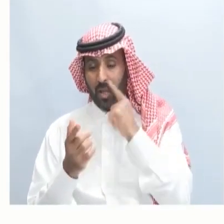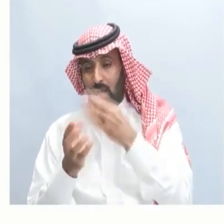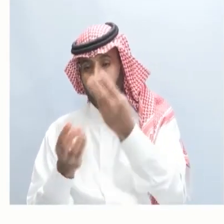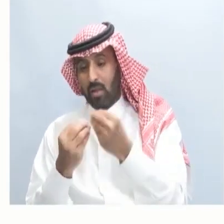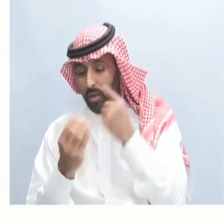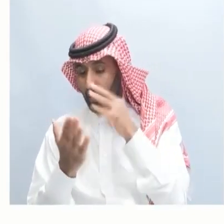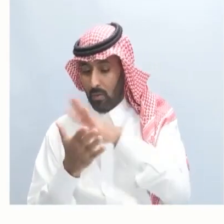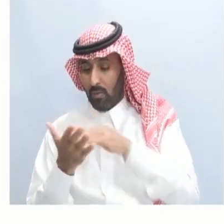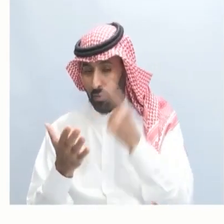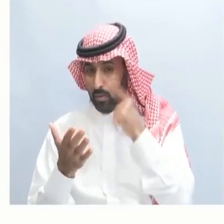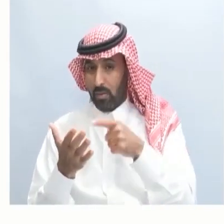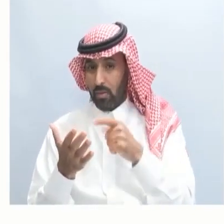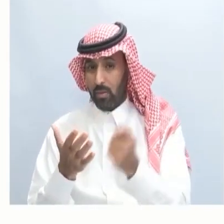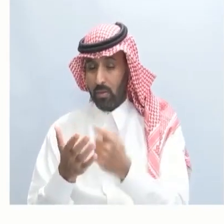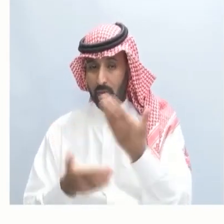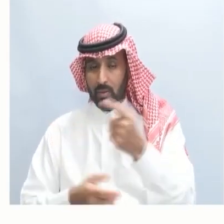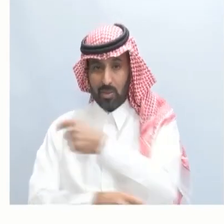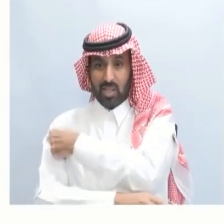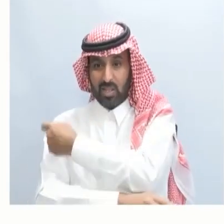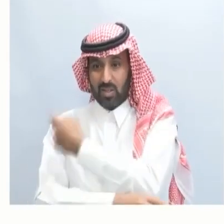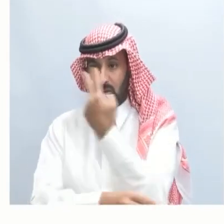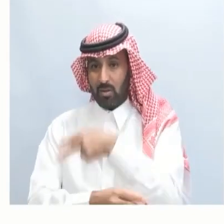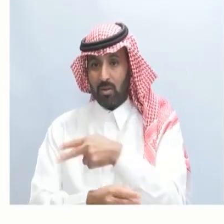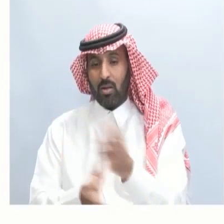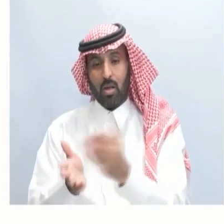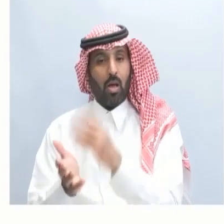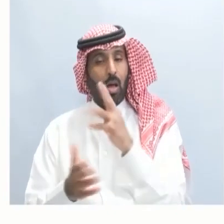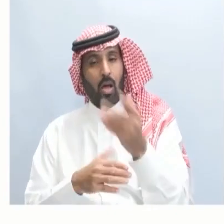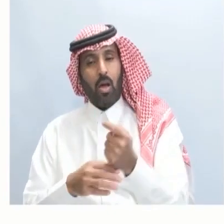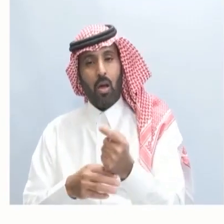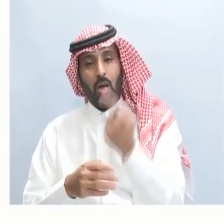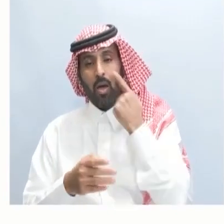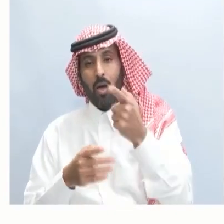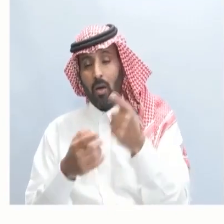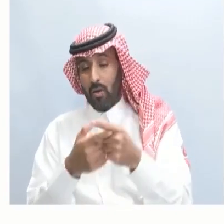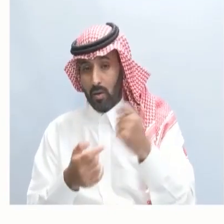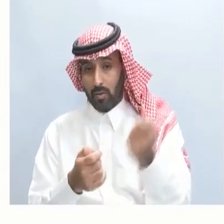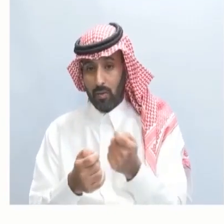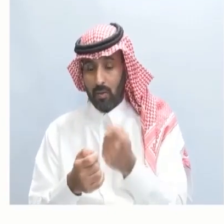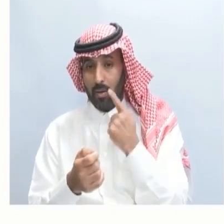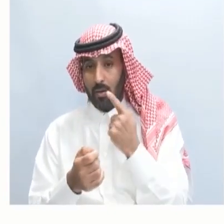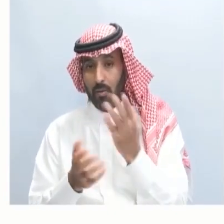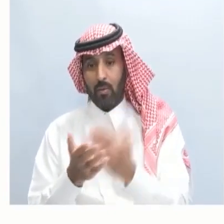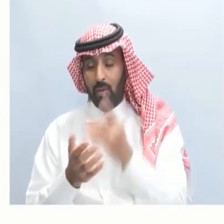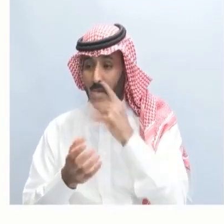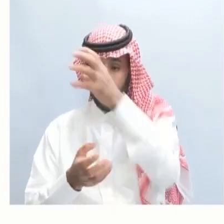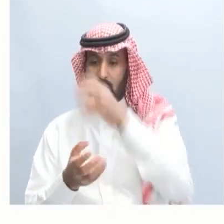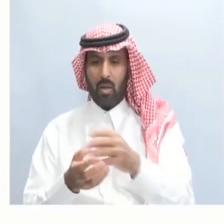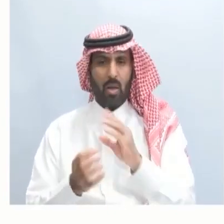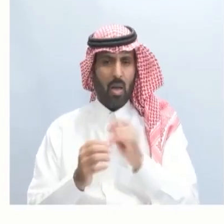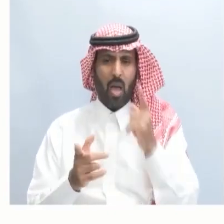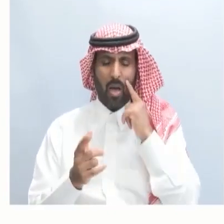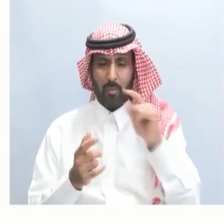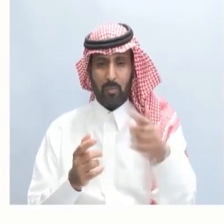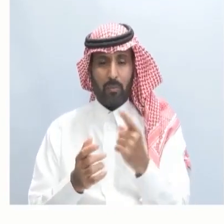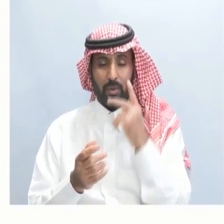عمليا من خلال ماذا التجربه طيب ماذا سافعل الان طبعا حتى اقوم باجراء بالتعويض فيها بطريقه